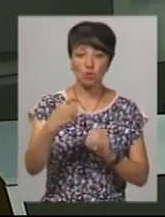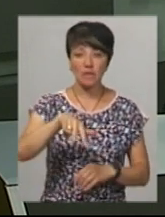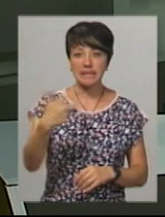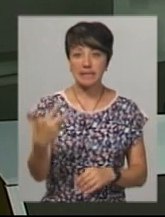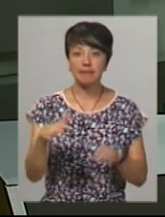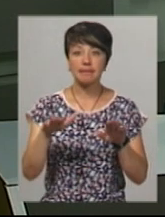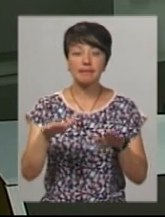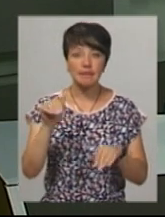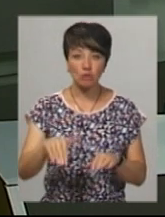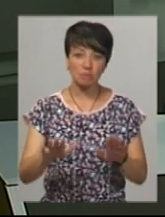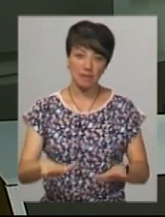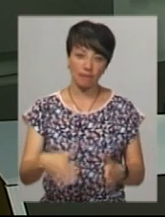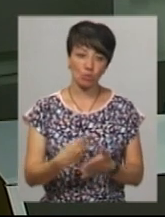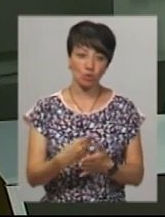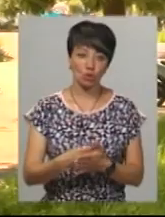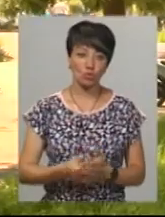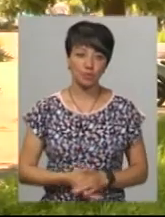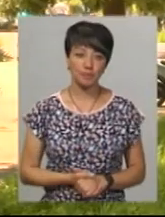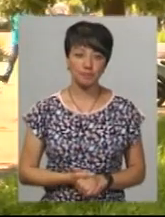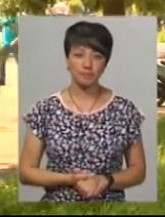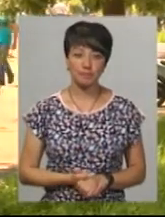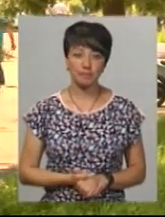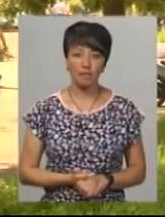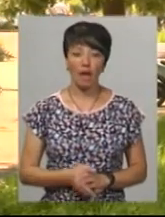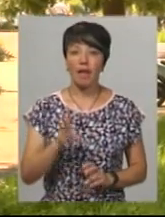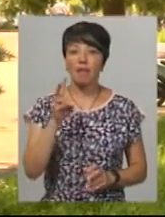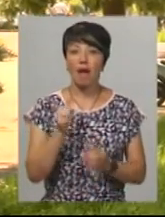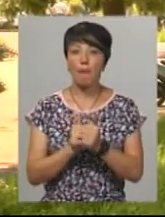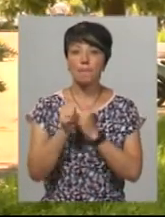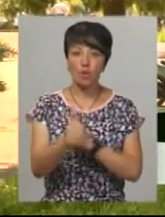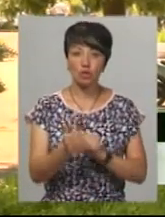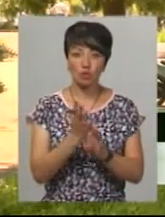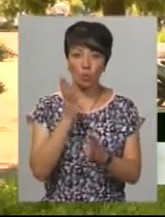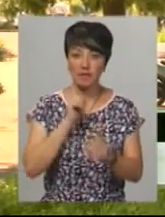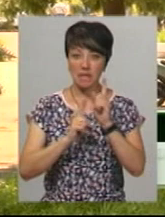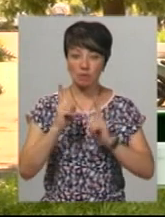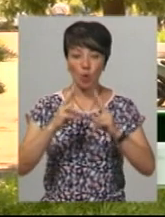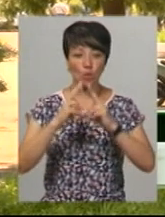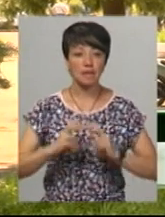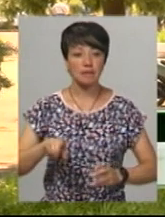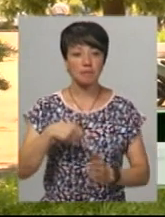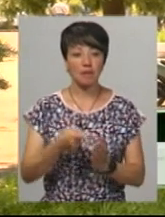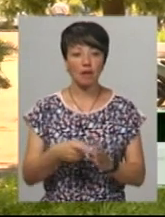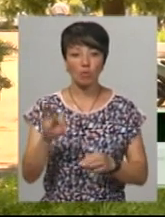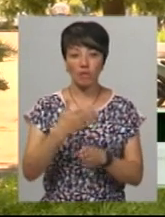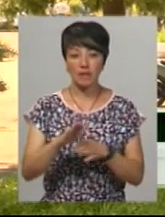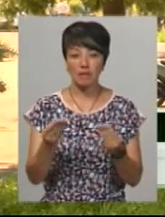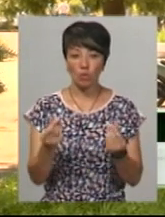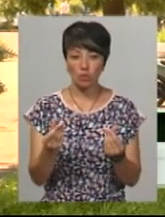– з місцевого бюджету. На позачерговій сесії буде розглядатися питання про виділення цих коштів